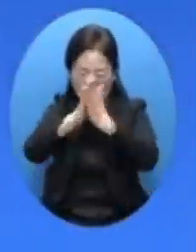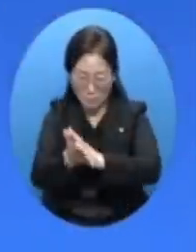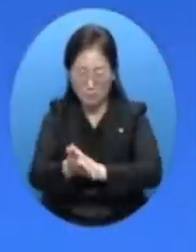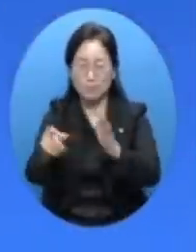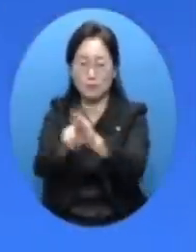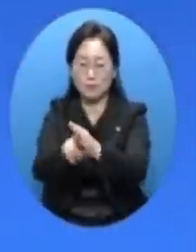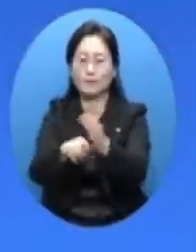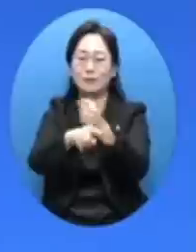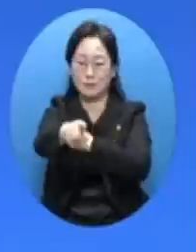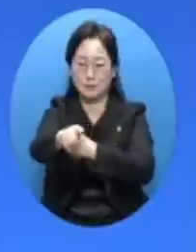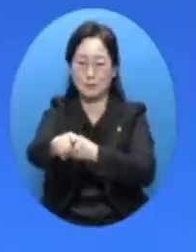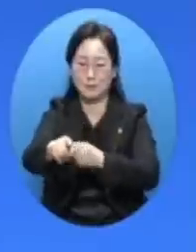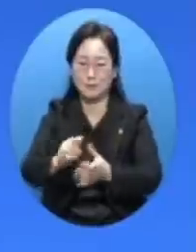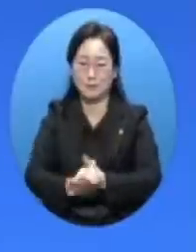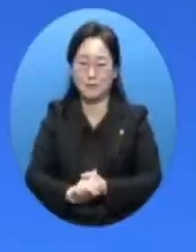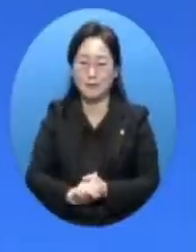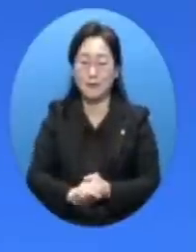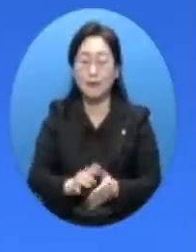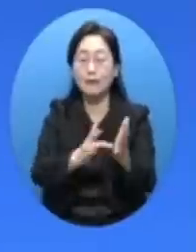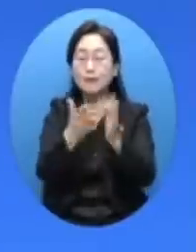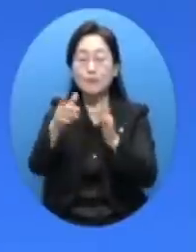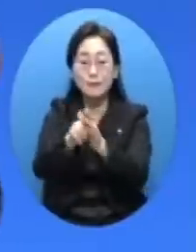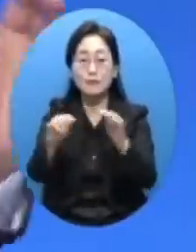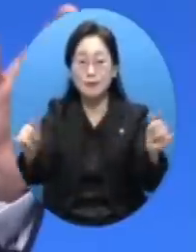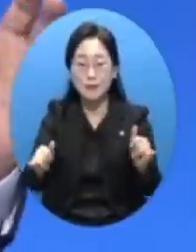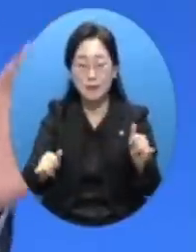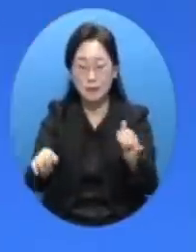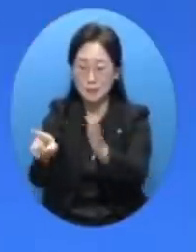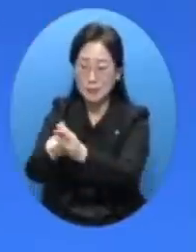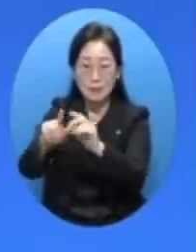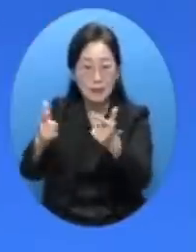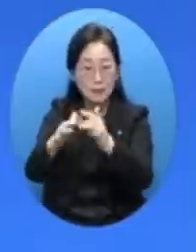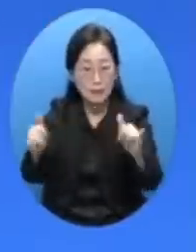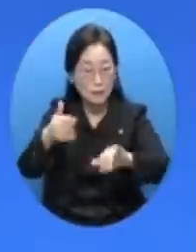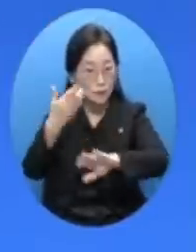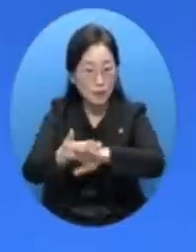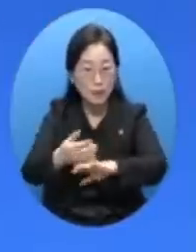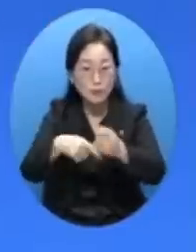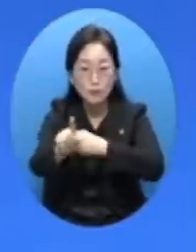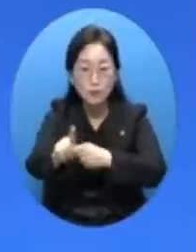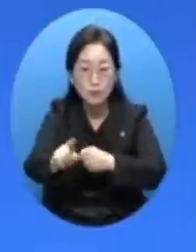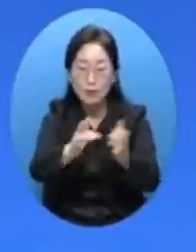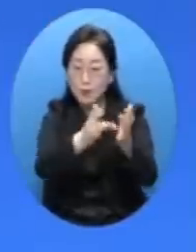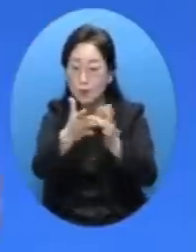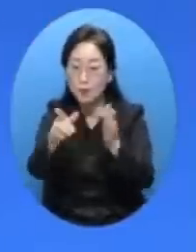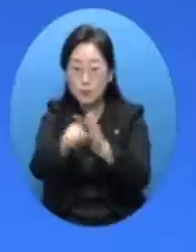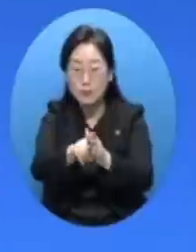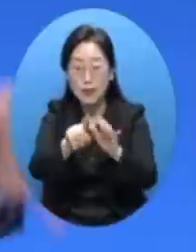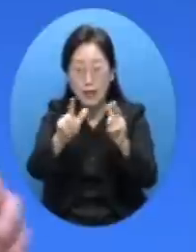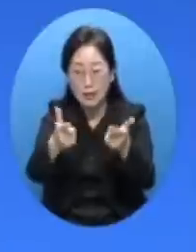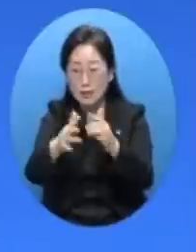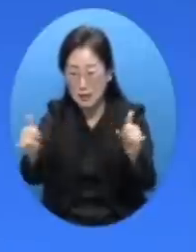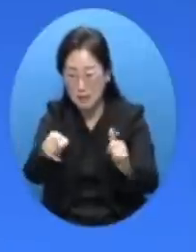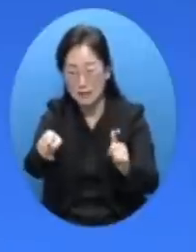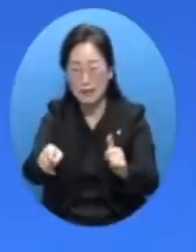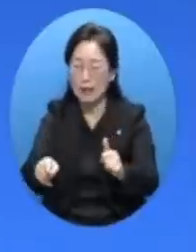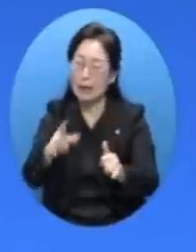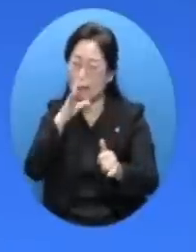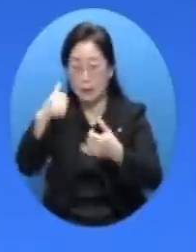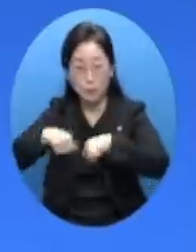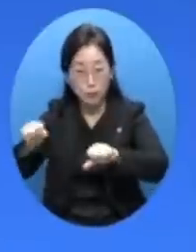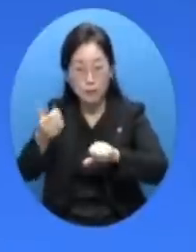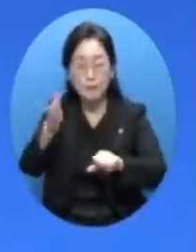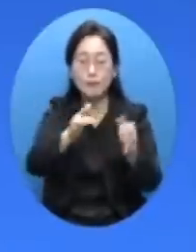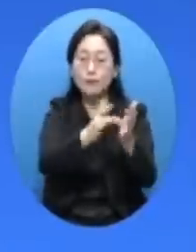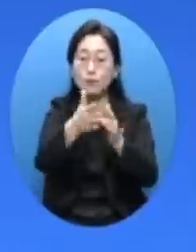수 있다고 믿는 것이 믿음인 것입니다. 예수 믿는 사람이 믿지 않은 사람과 다른 것은 예수 믿지 않은 사람들은 안 되는 건 안 된다고 말하고 포기하지만 우리 예수 믿는